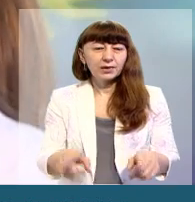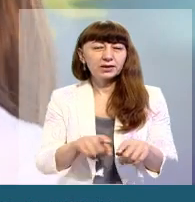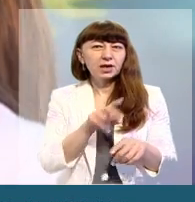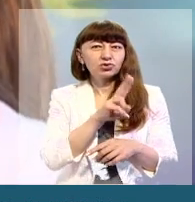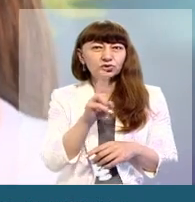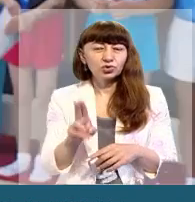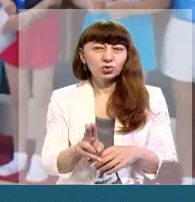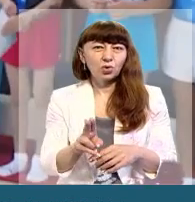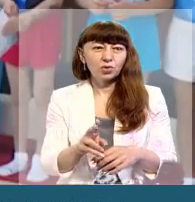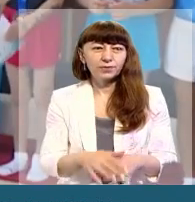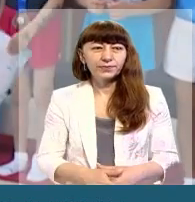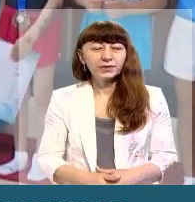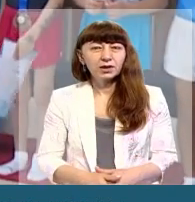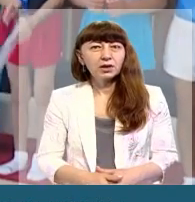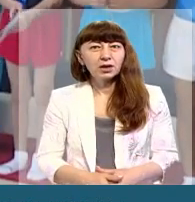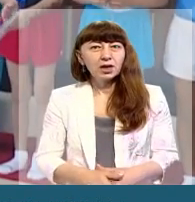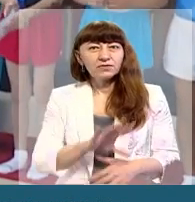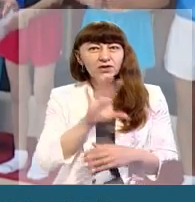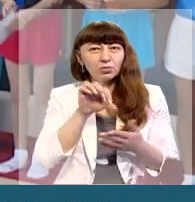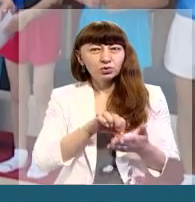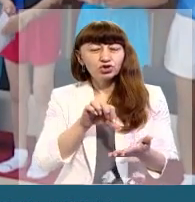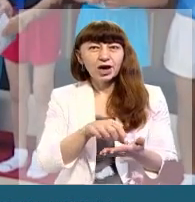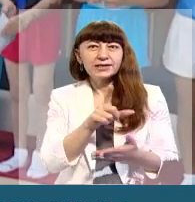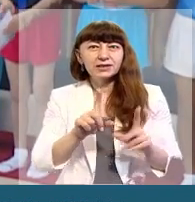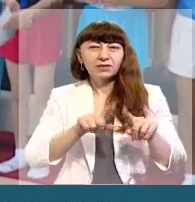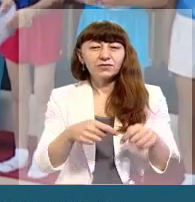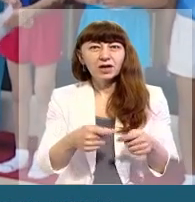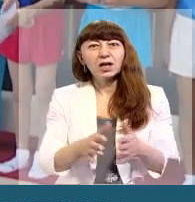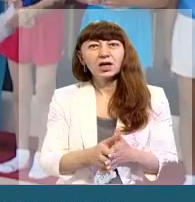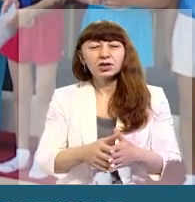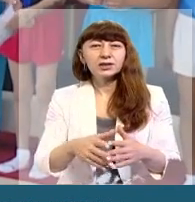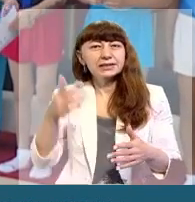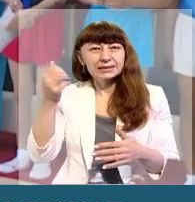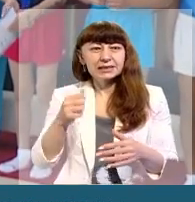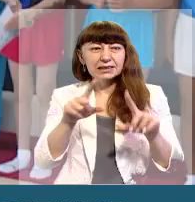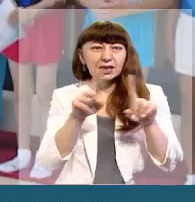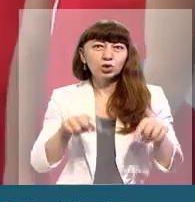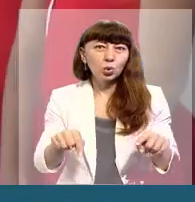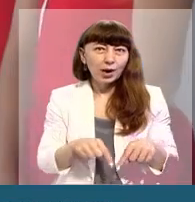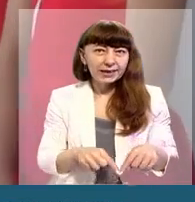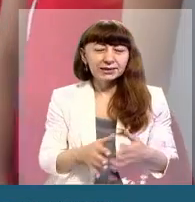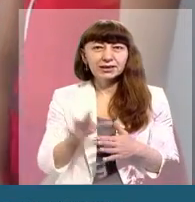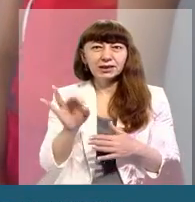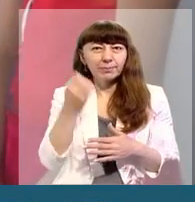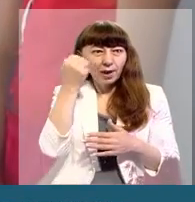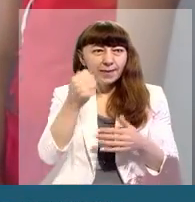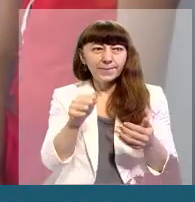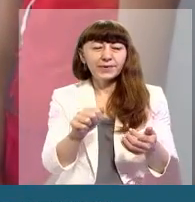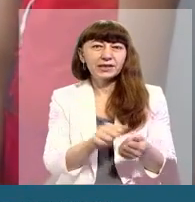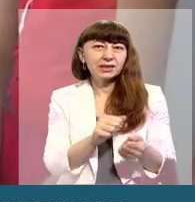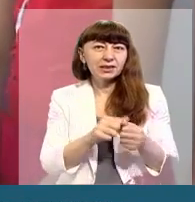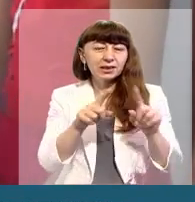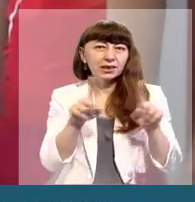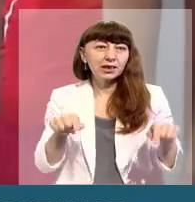кто причастен. Всем участникам вручили статуэтки и грамоты памятного турнира. Семья Аяна Молдагалиева с поддержкой Федерации